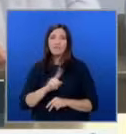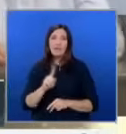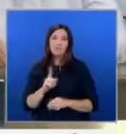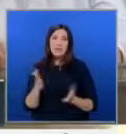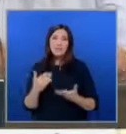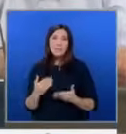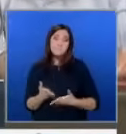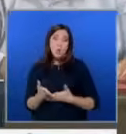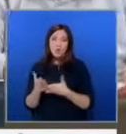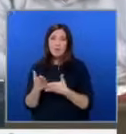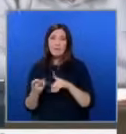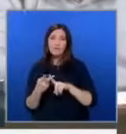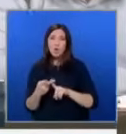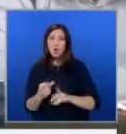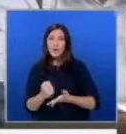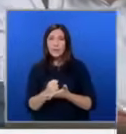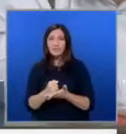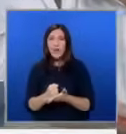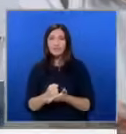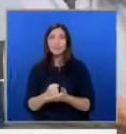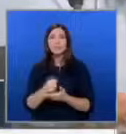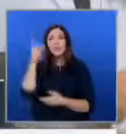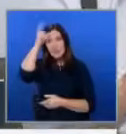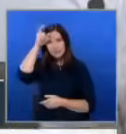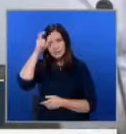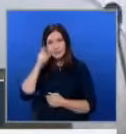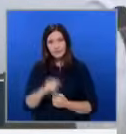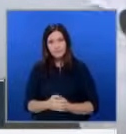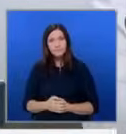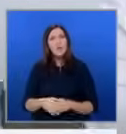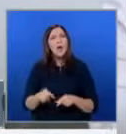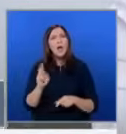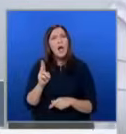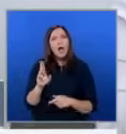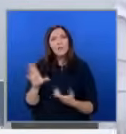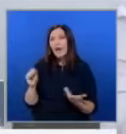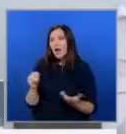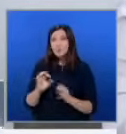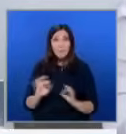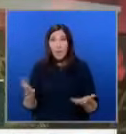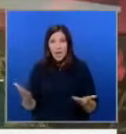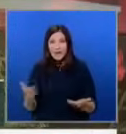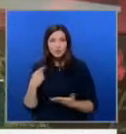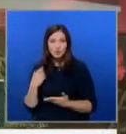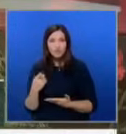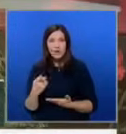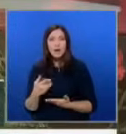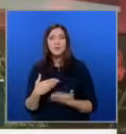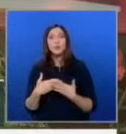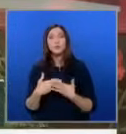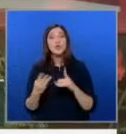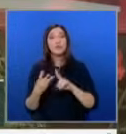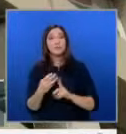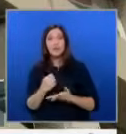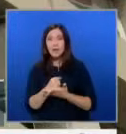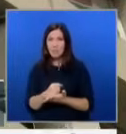се подкрепи вторият мандат на Движението за права и свободи. Как да го кажем по-ясно от това? По отношение на